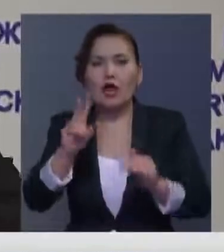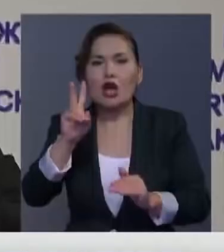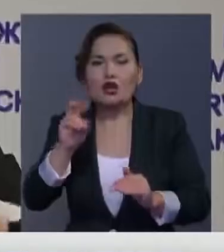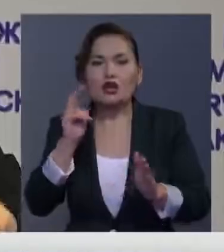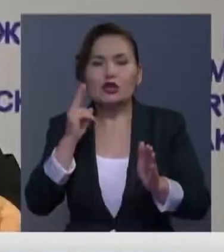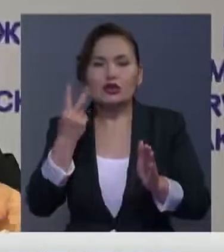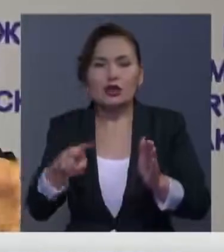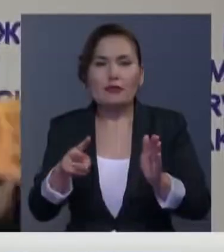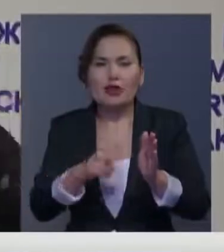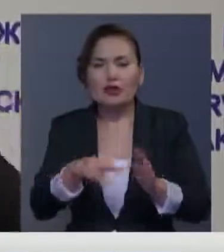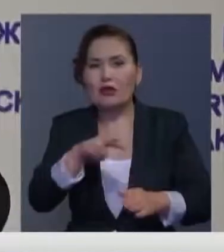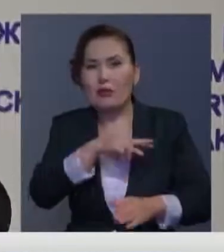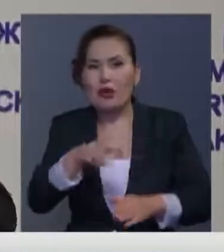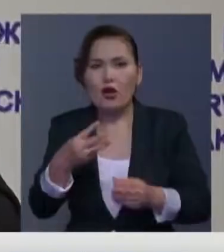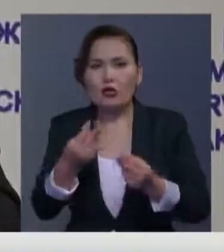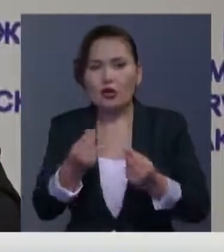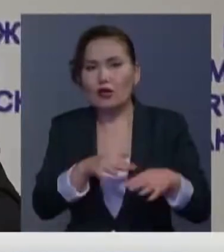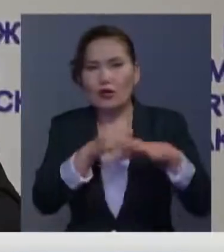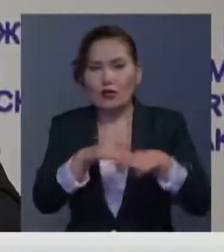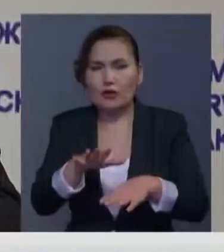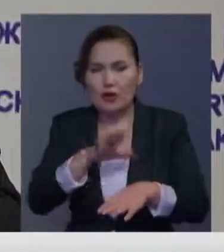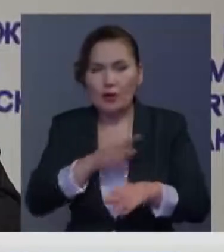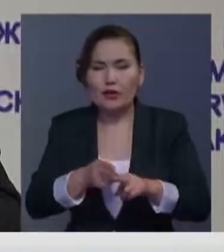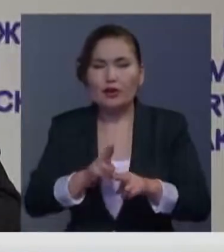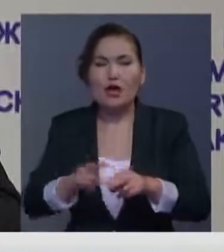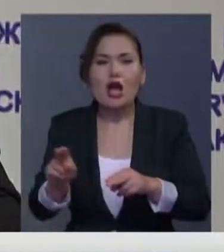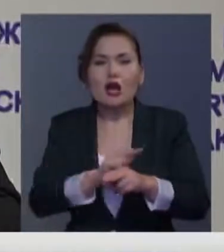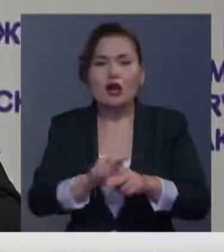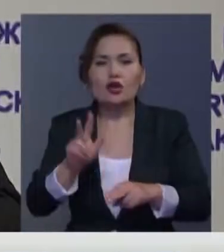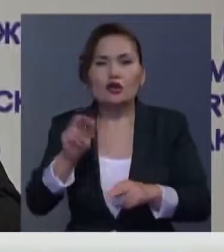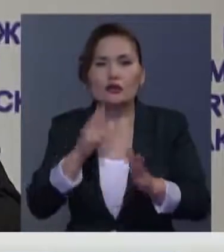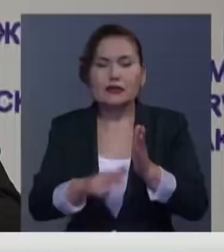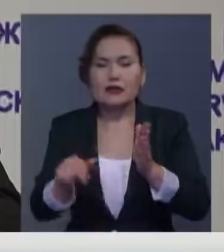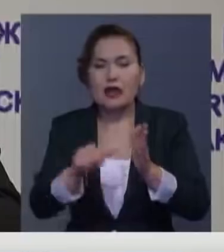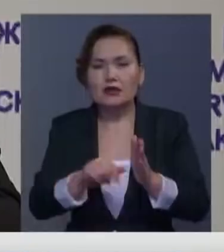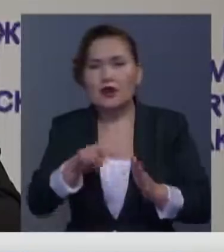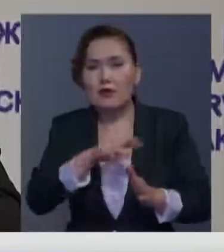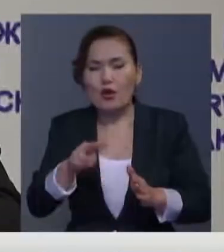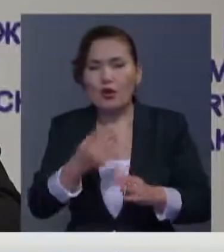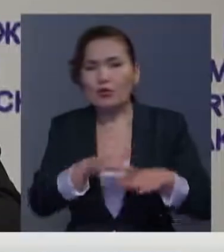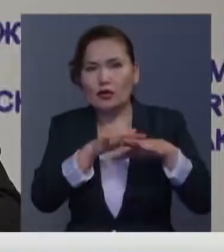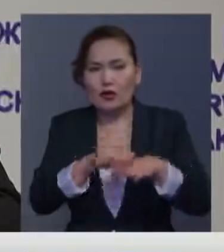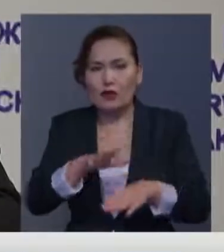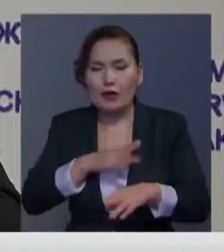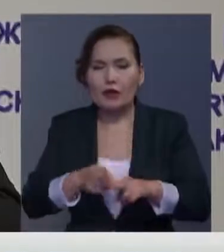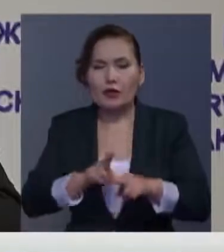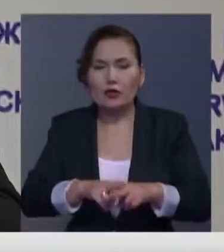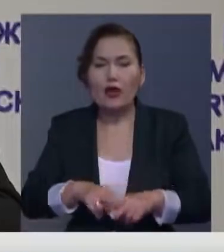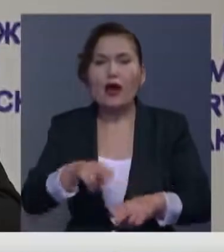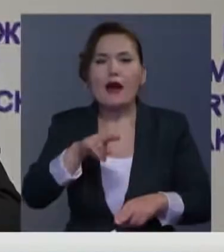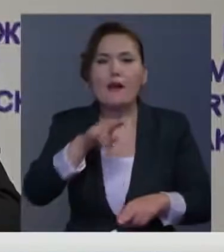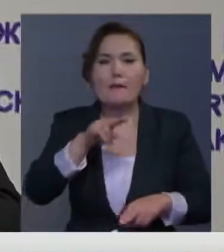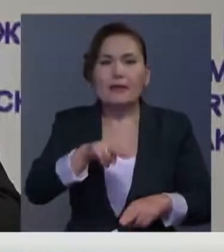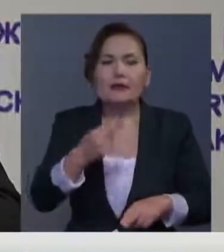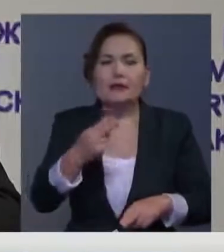миллион тенгеден артық, емделуге 386 миллион тенге, ПЦР диагностикаға 60 миллионнан тенге